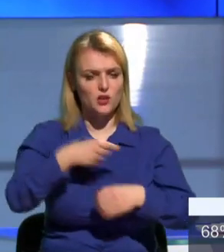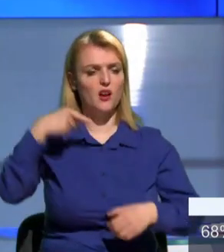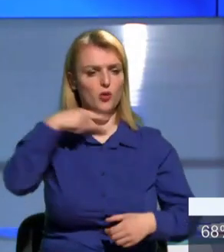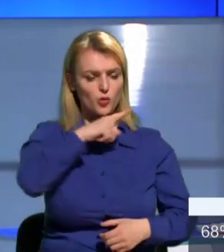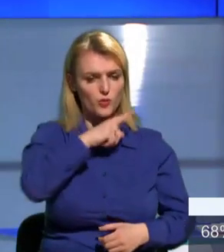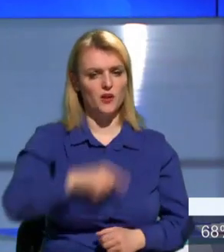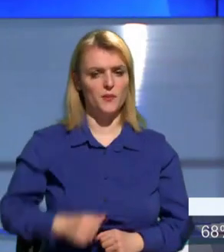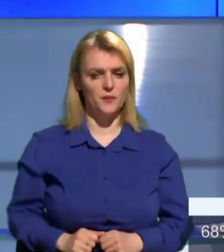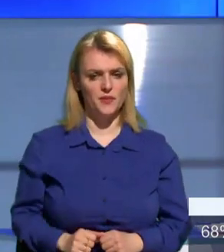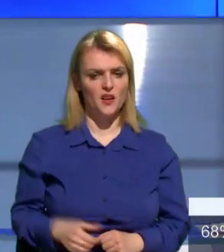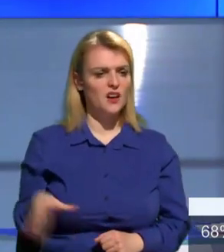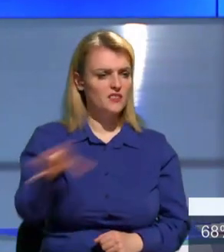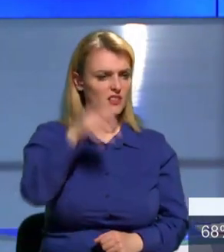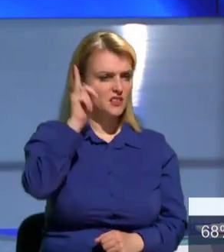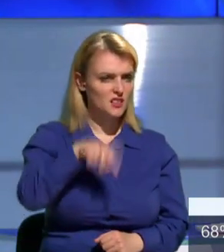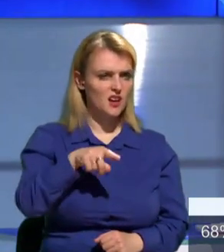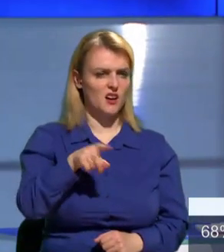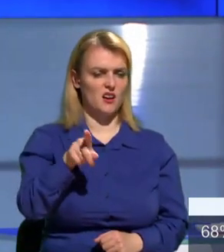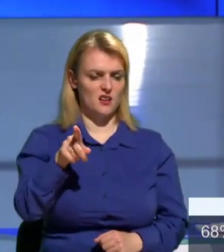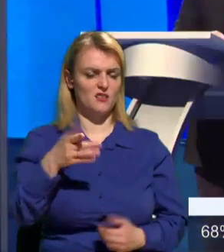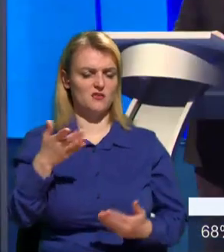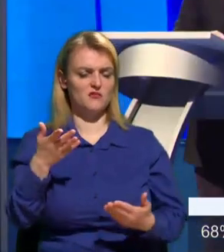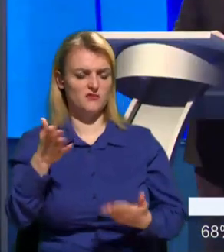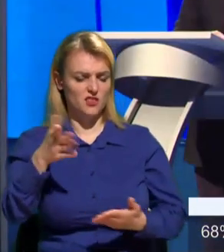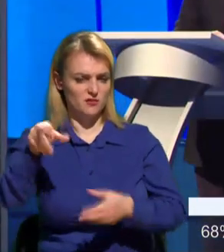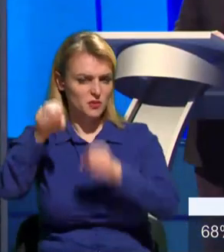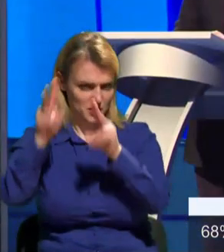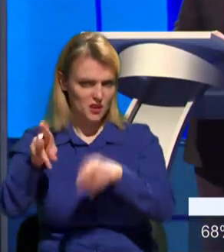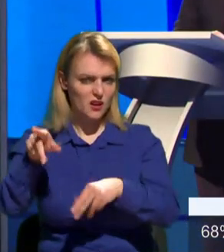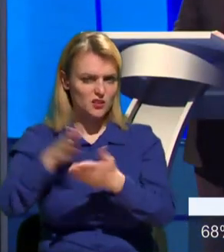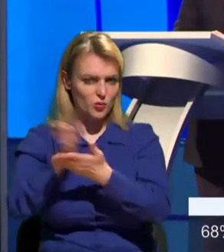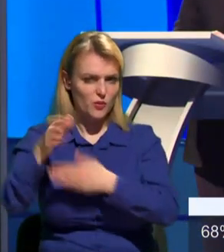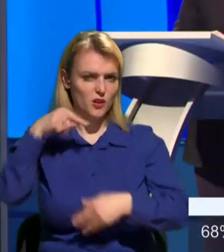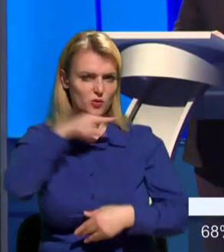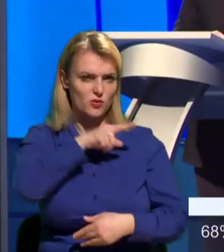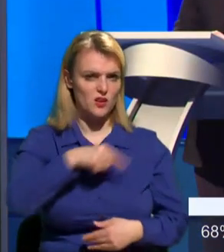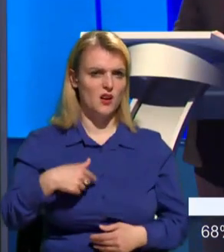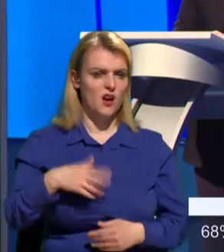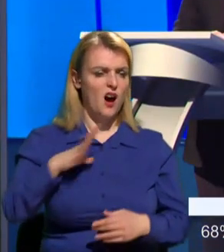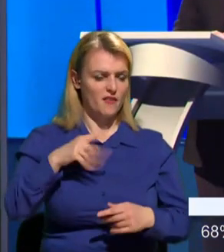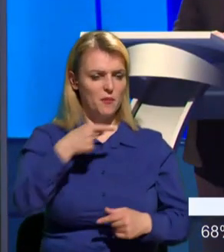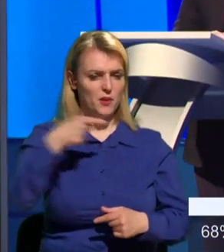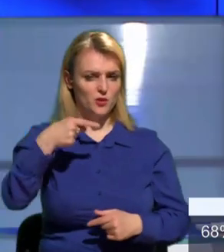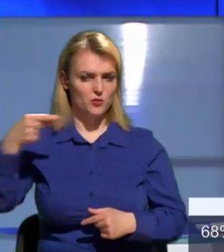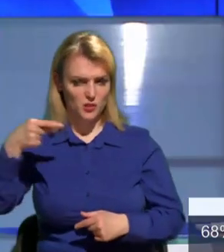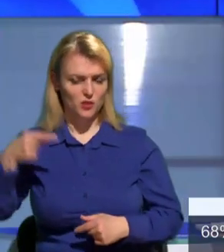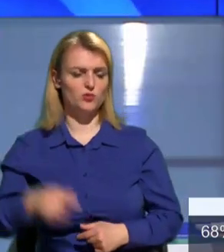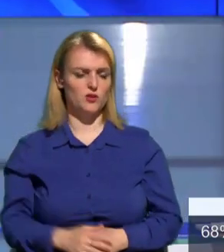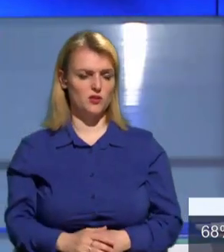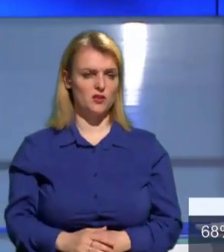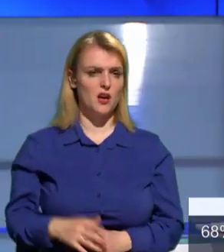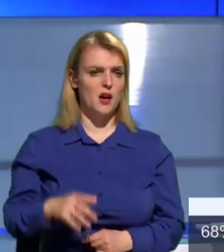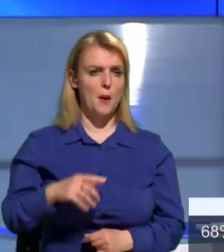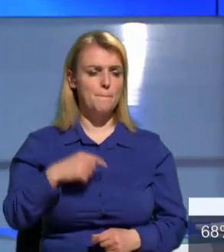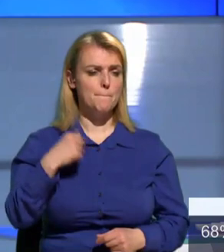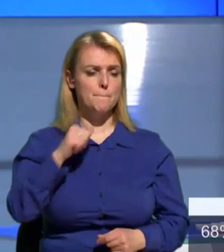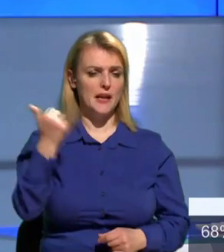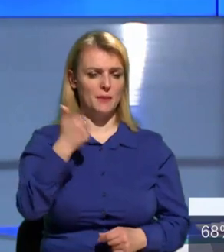economiei. Cunoașteți cifrele, dumneavoastră sunteți economist. Avem minus 7,2% PIB în primele 6